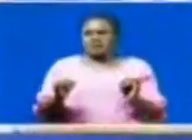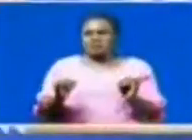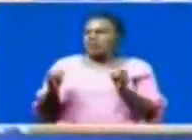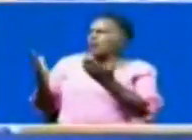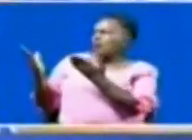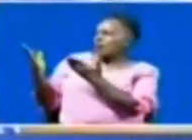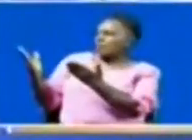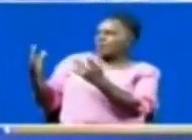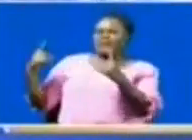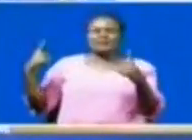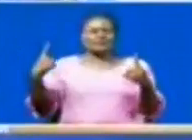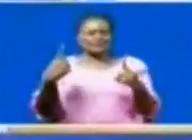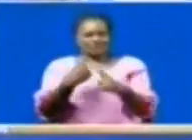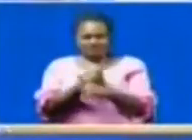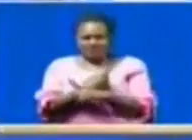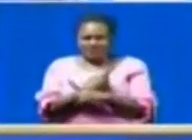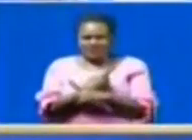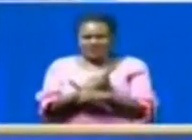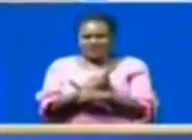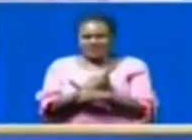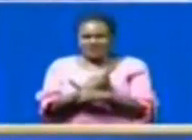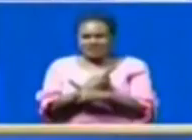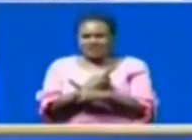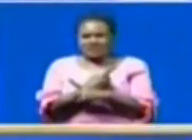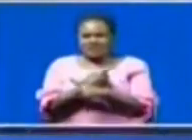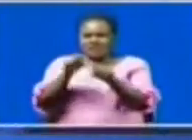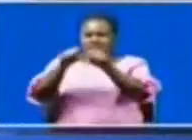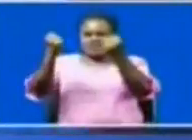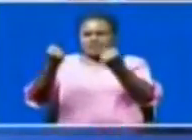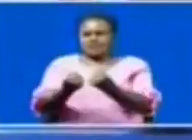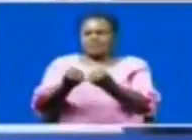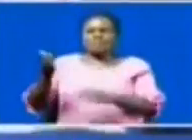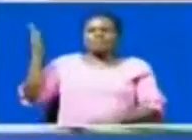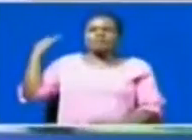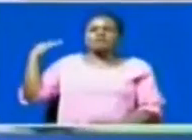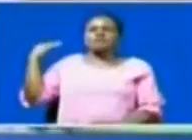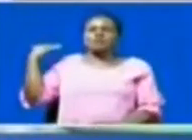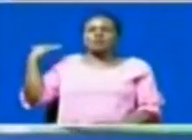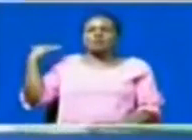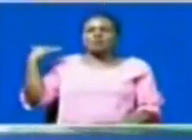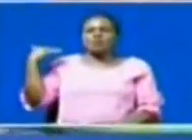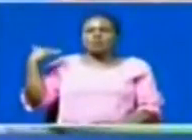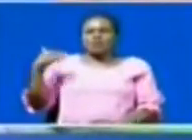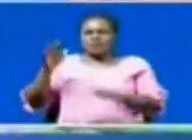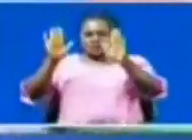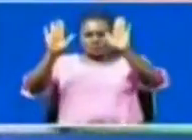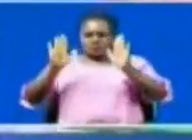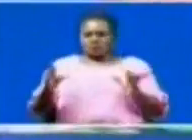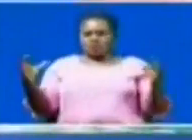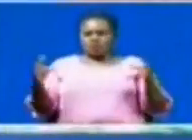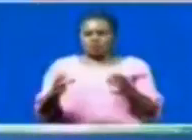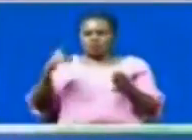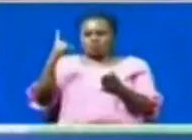hapa mambo ni tofauti kabisa na ilivyokuwa katika mfumo wa elimu ya awali. What is important in this group